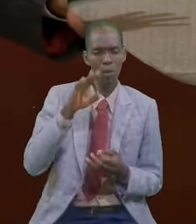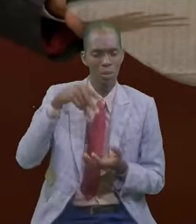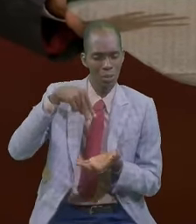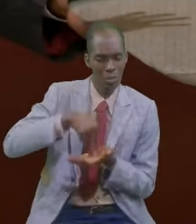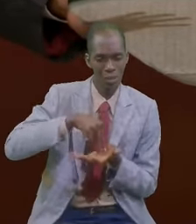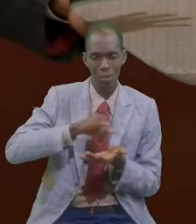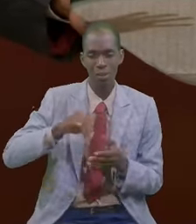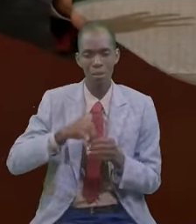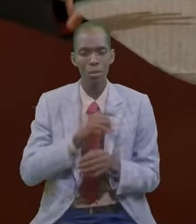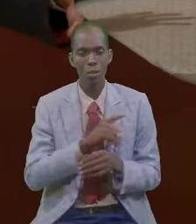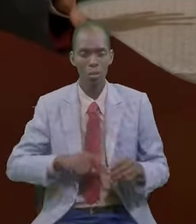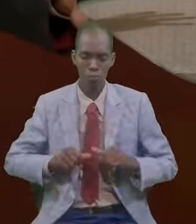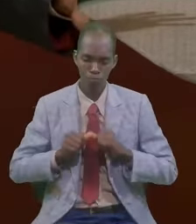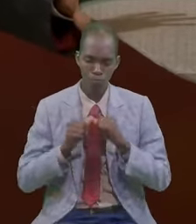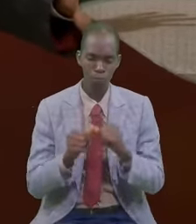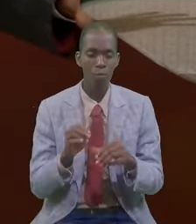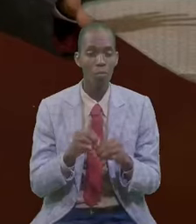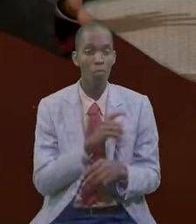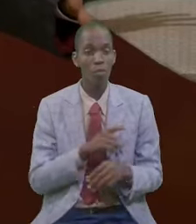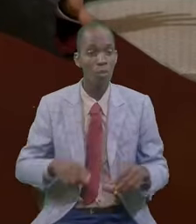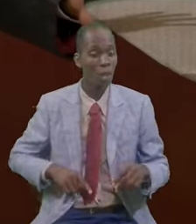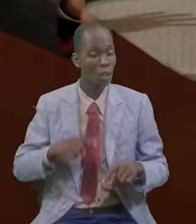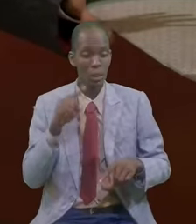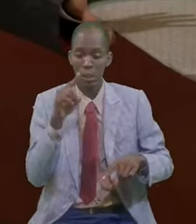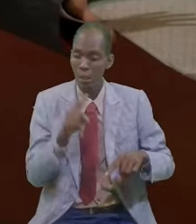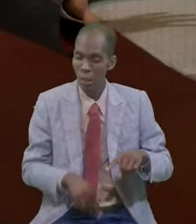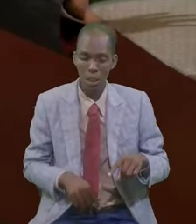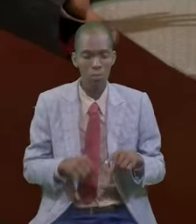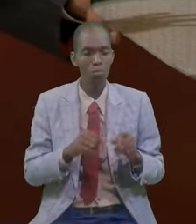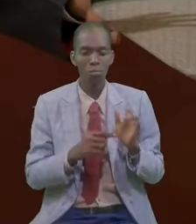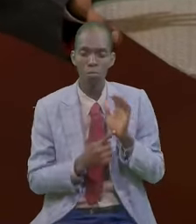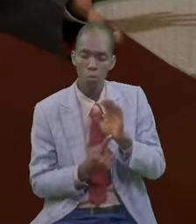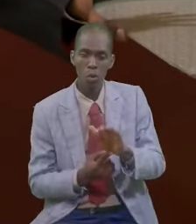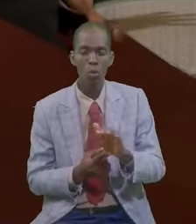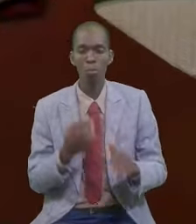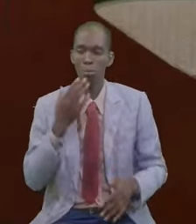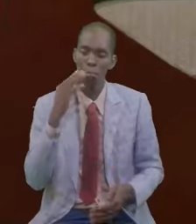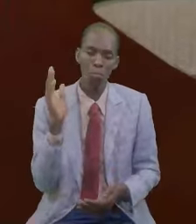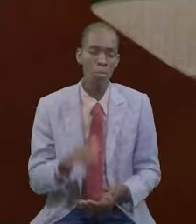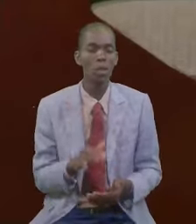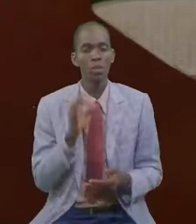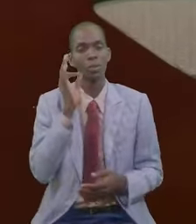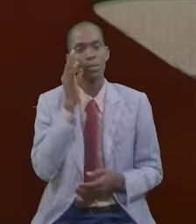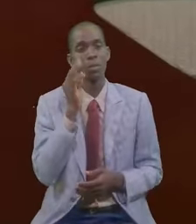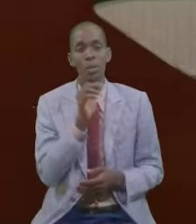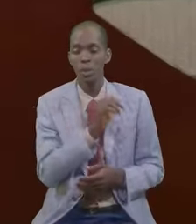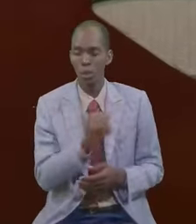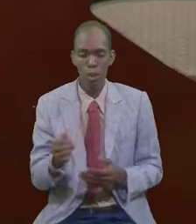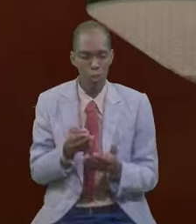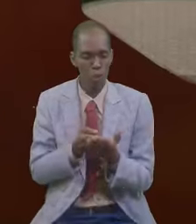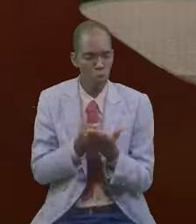dans le Seigneur, demeurant dans le Seigneur, ne peut porter de mauvais fruits. Une